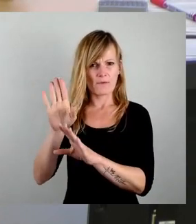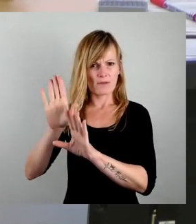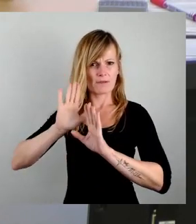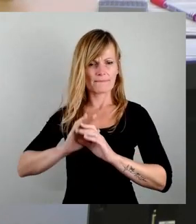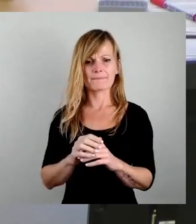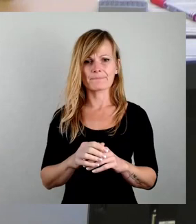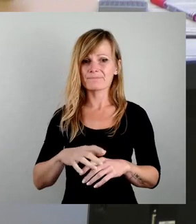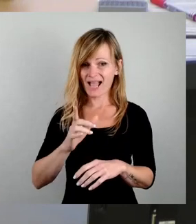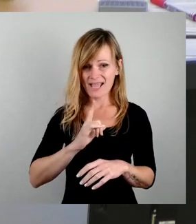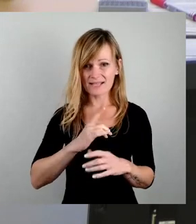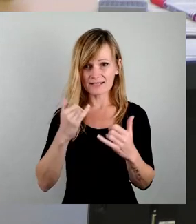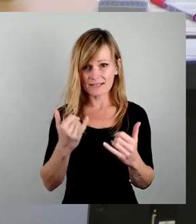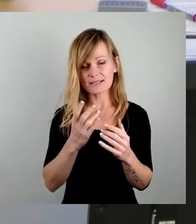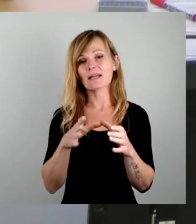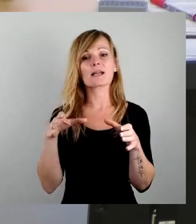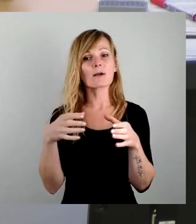von der Gemeinschaft der Dresdner